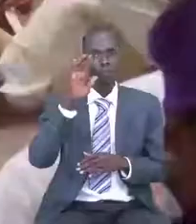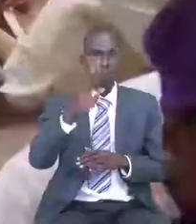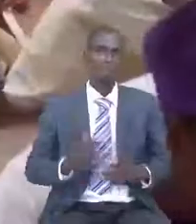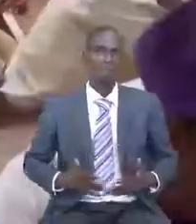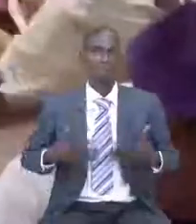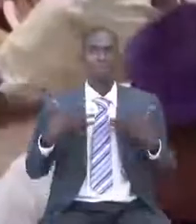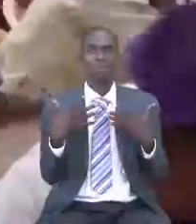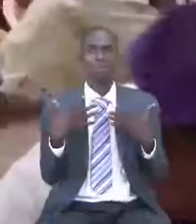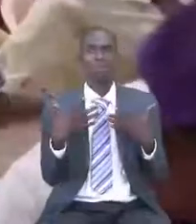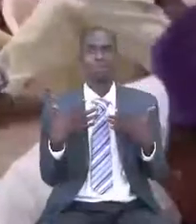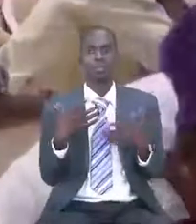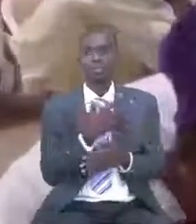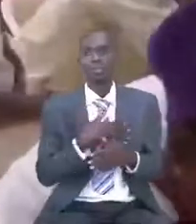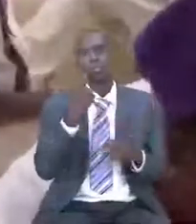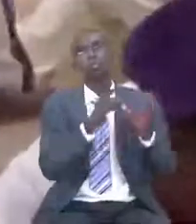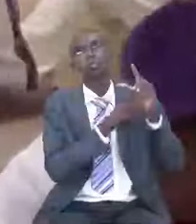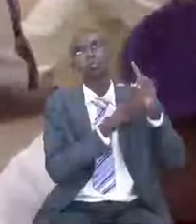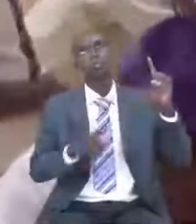Et viens dans le plan de Dieu pour ta vie.